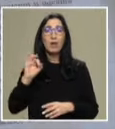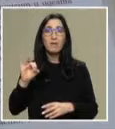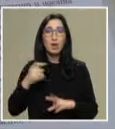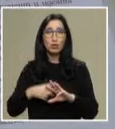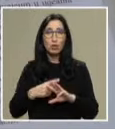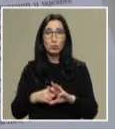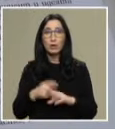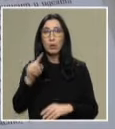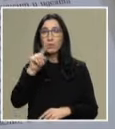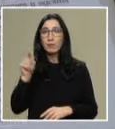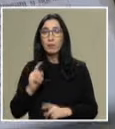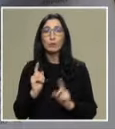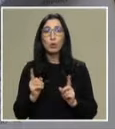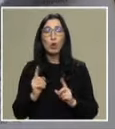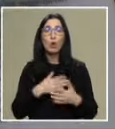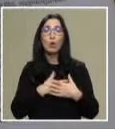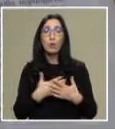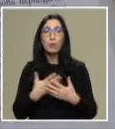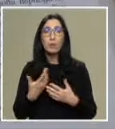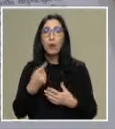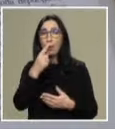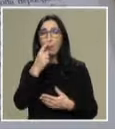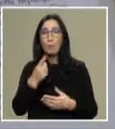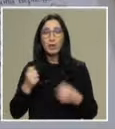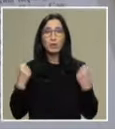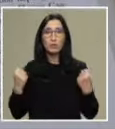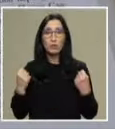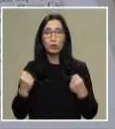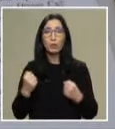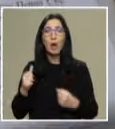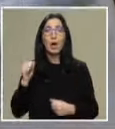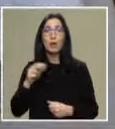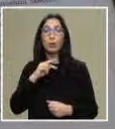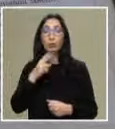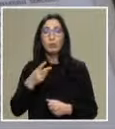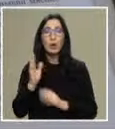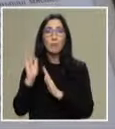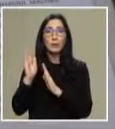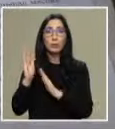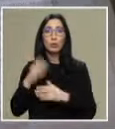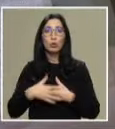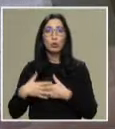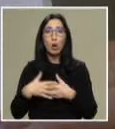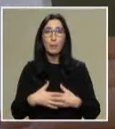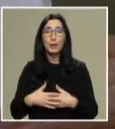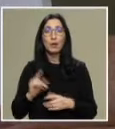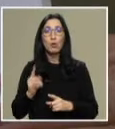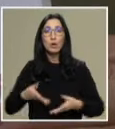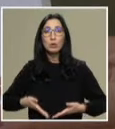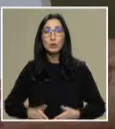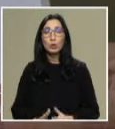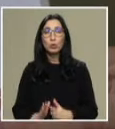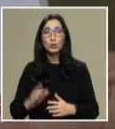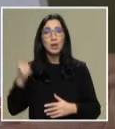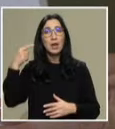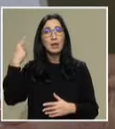на въпроса кой е любим момент от живота му, Алеко отговаря: пътуването ми до Америка и когато се роди идеята за написването на